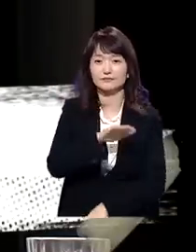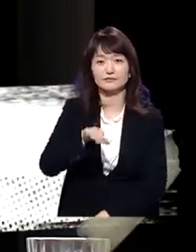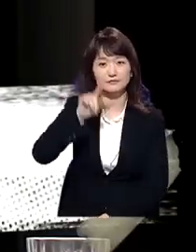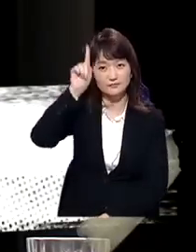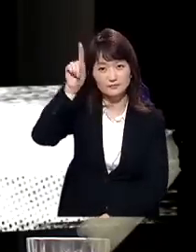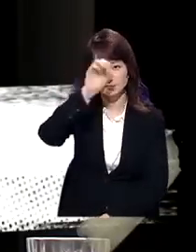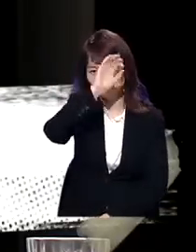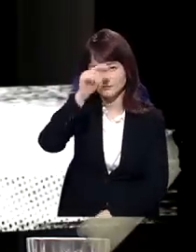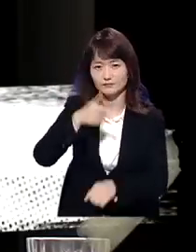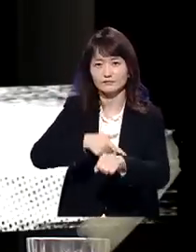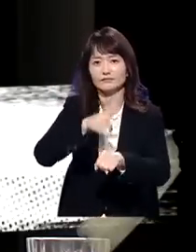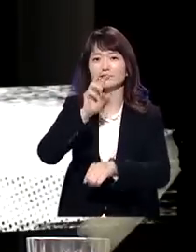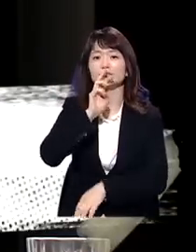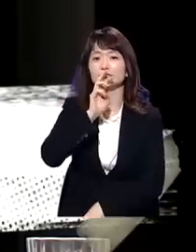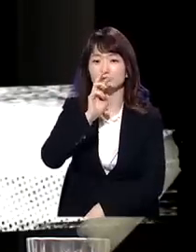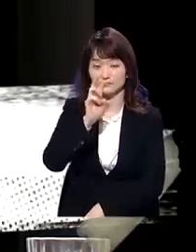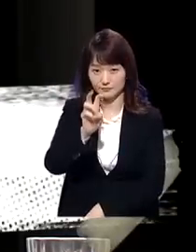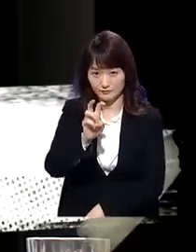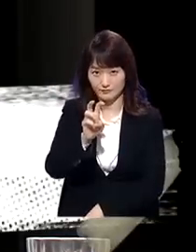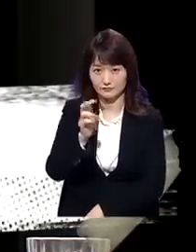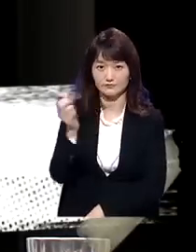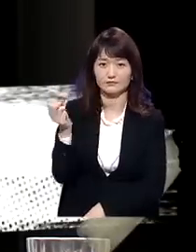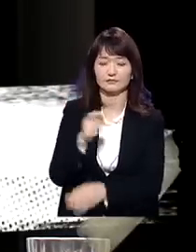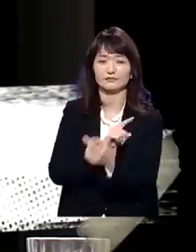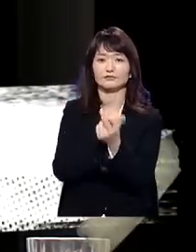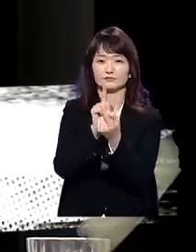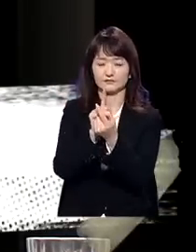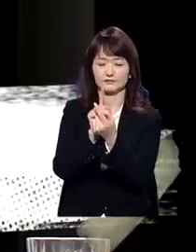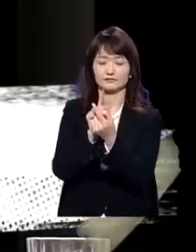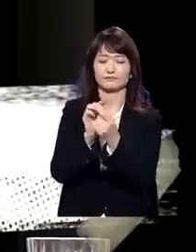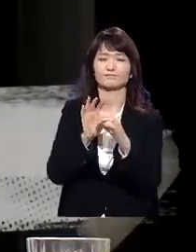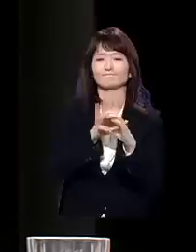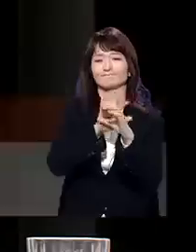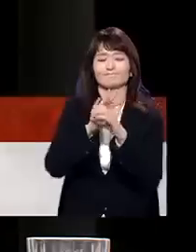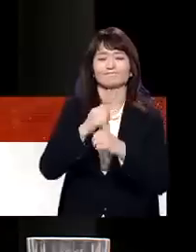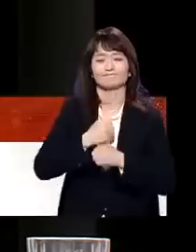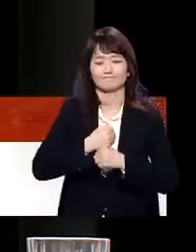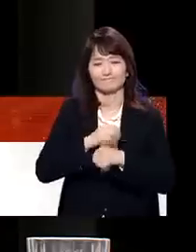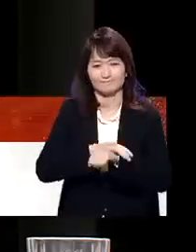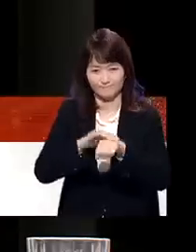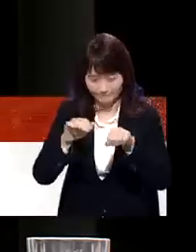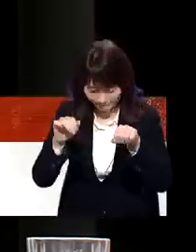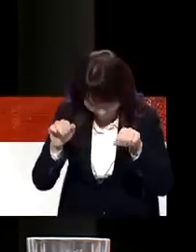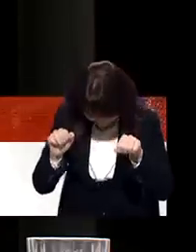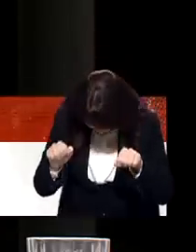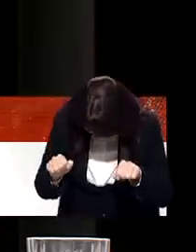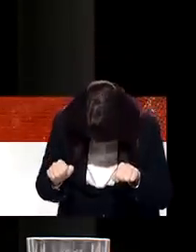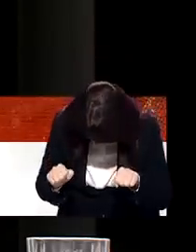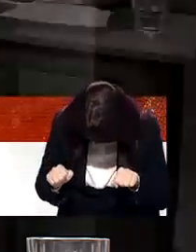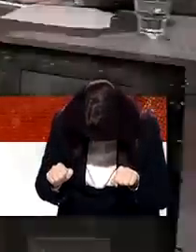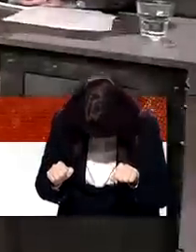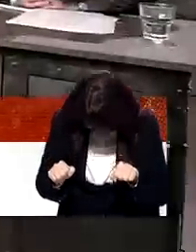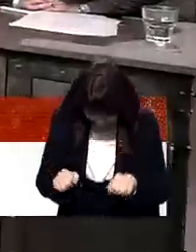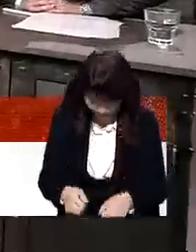내일도 별이 6개 반, 4반, 6반, 저녁 6시 반에 다시 옵니다. 잔학개나 코로나 조심, 안녕히 계십시오.